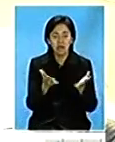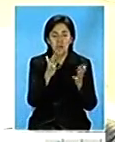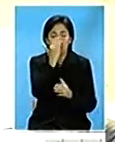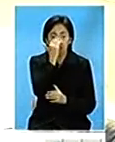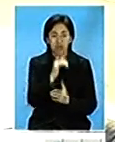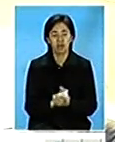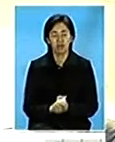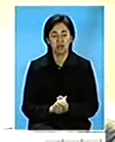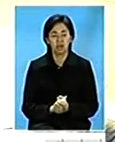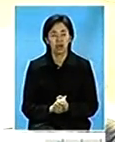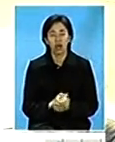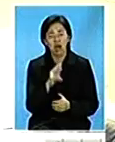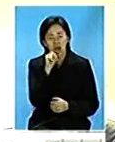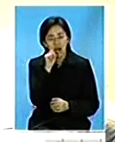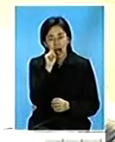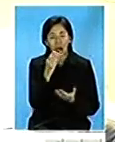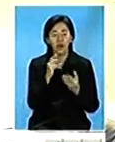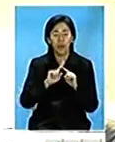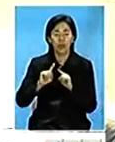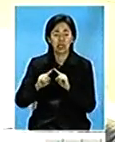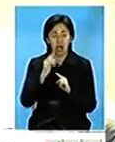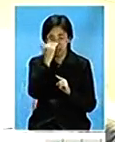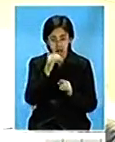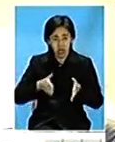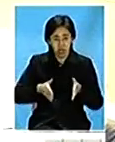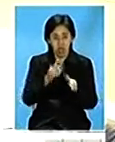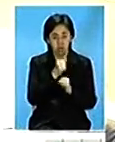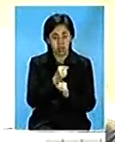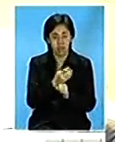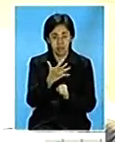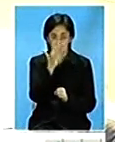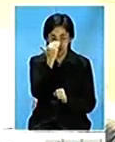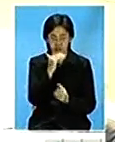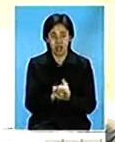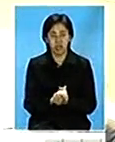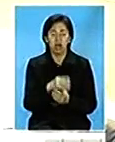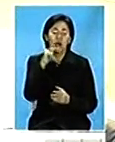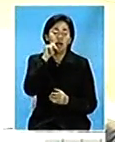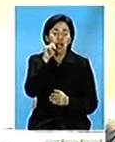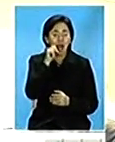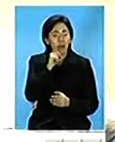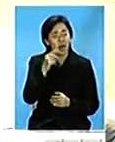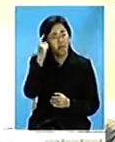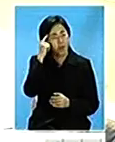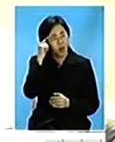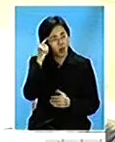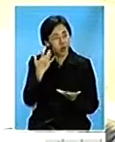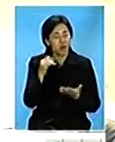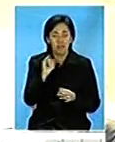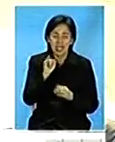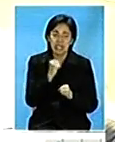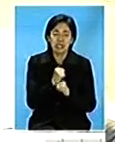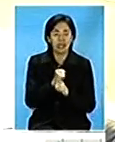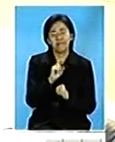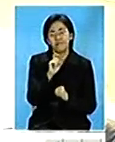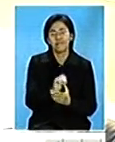างทางเข้าอ่างเข้าฝายเนี่ยทำไมไม่มีถนนเข้าไปสร้างแล้วก็เป็นไม่ได้ใช้น้ำไม่ดีเพราะว่าเข้าไปเอาไม่